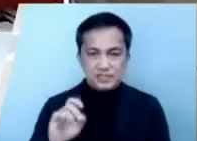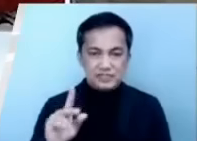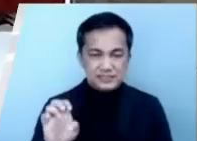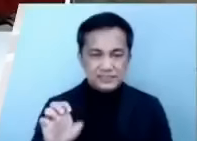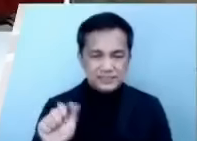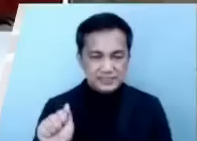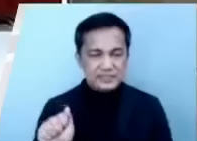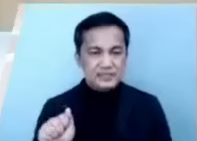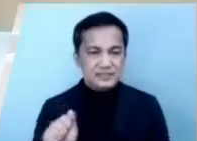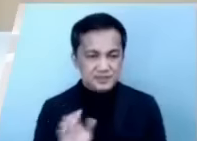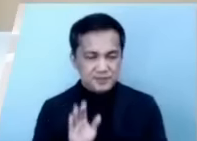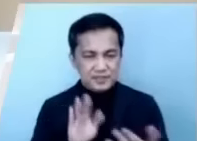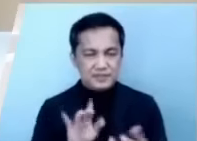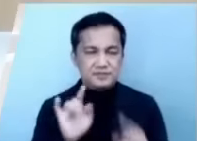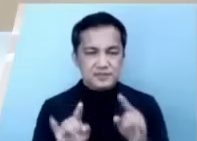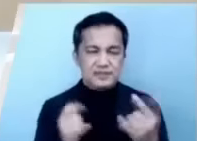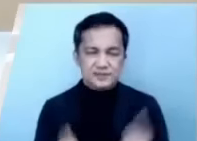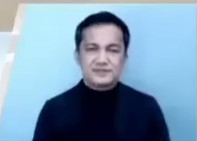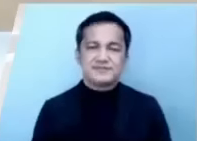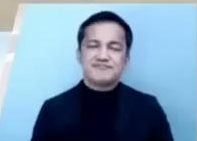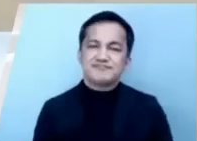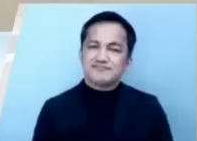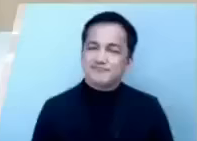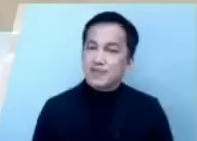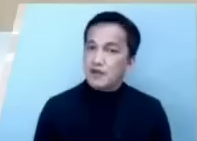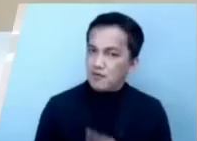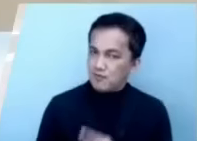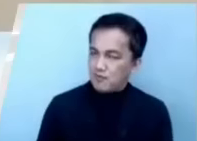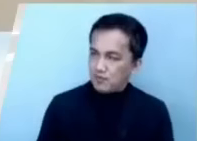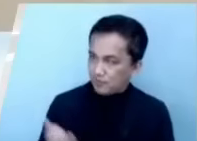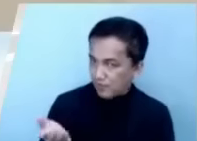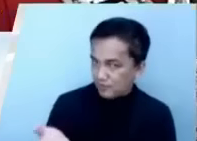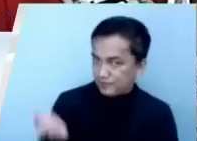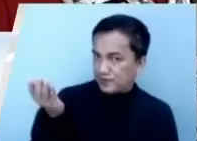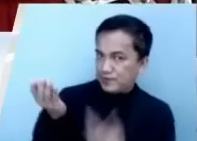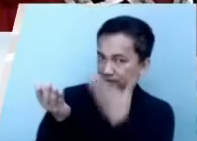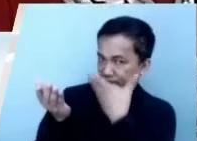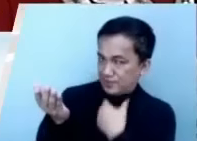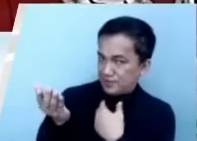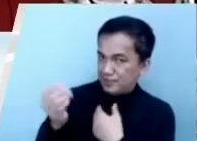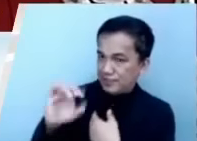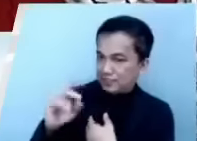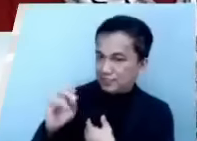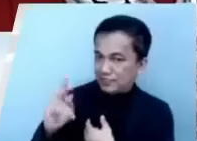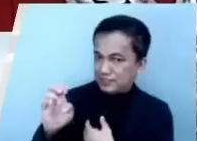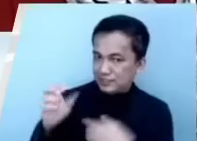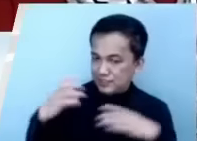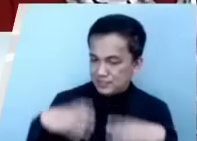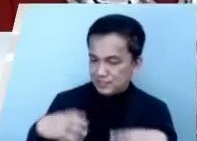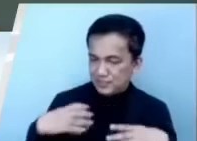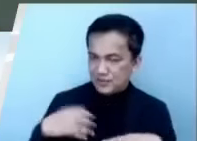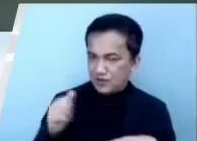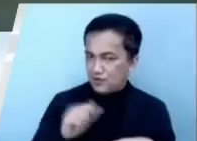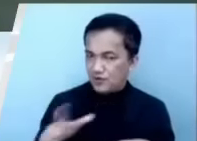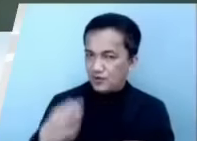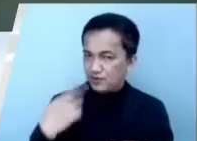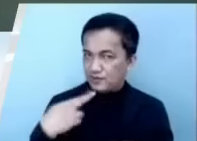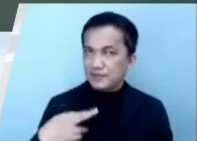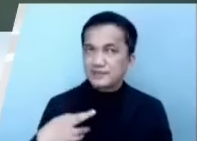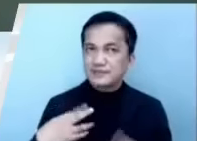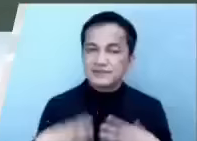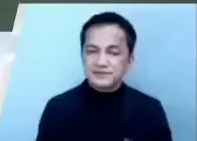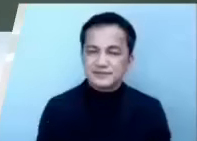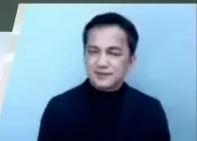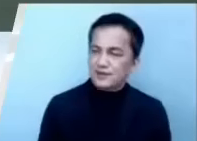media ngayong araw. Lalong tumingkad ang ganda ni Chelsea sa suot niyang all red outfit. Surreal pa